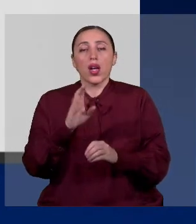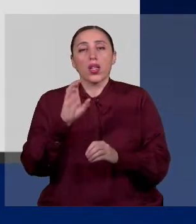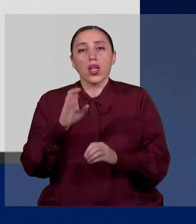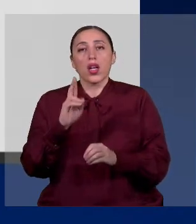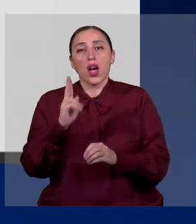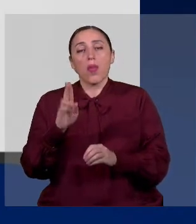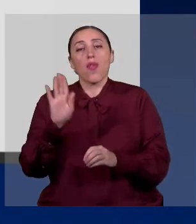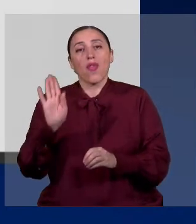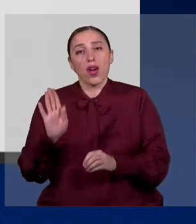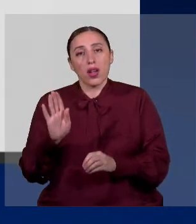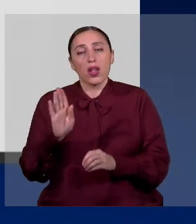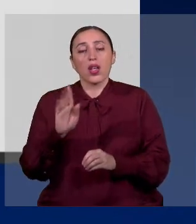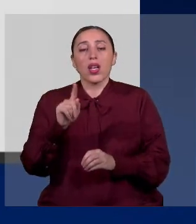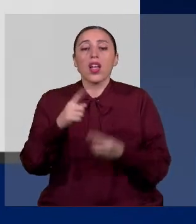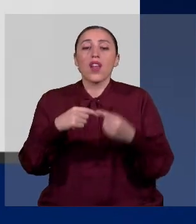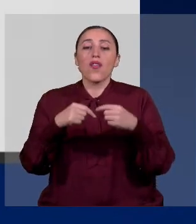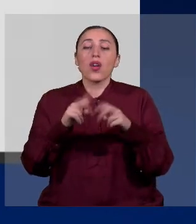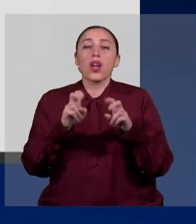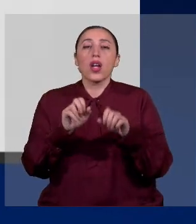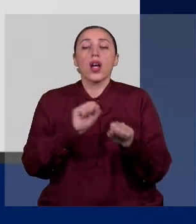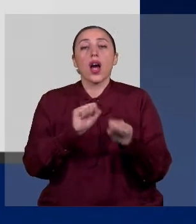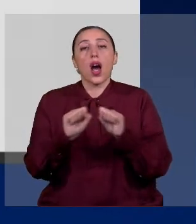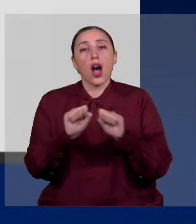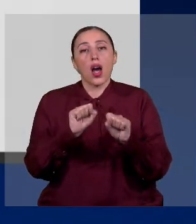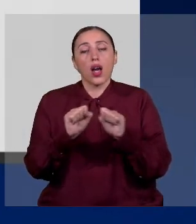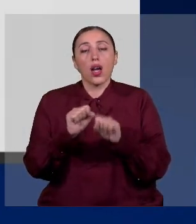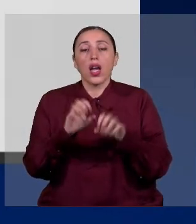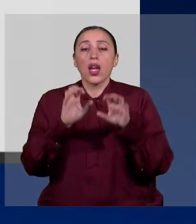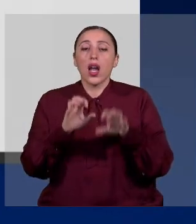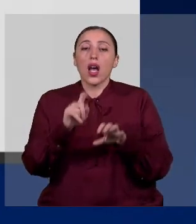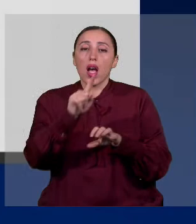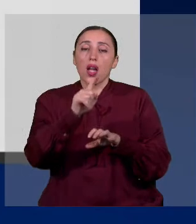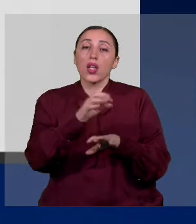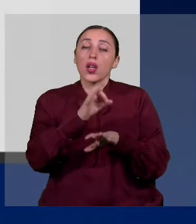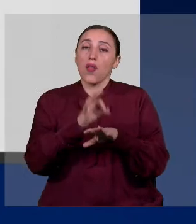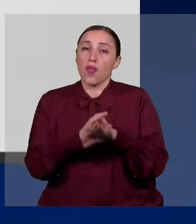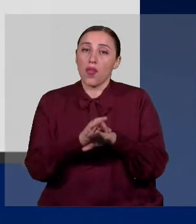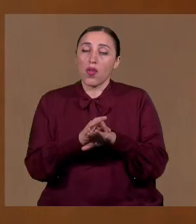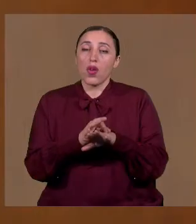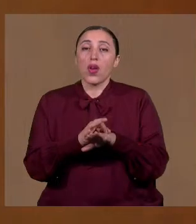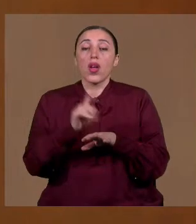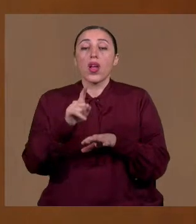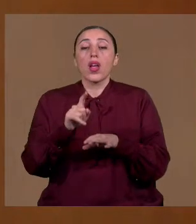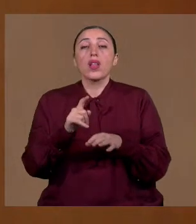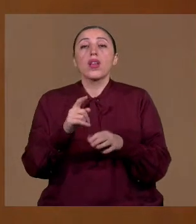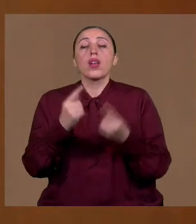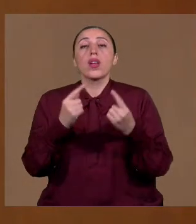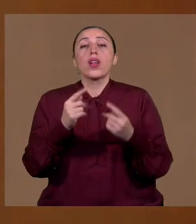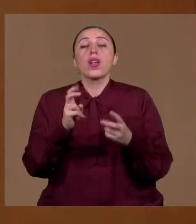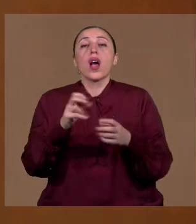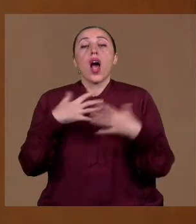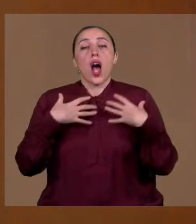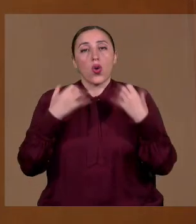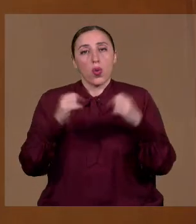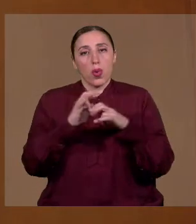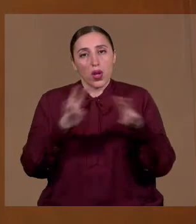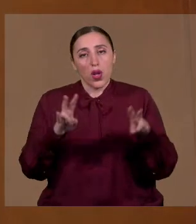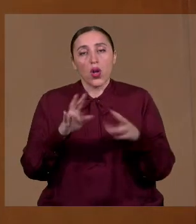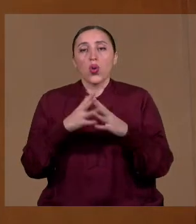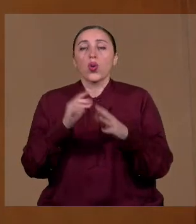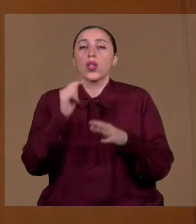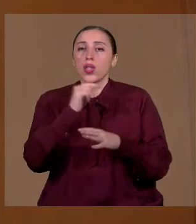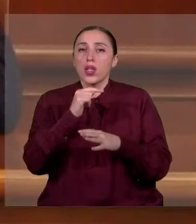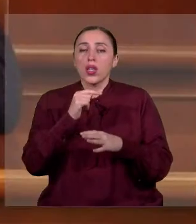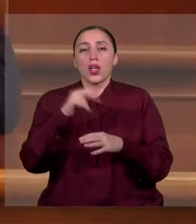ու Կամո Վարդանյանը։ Նրանց ոլորտների համակարգումը նախագահին է վերապահված։ Պաշտոններից ազատվել են առողջապահության,